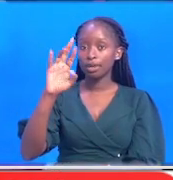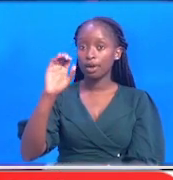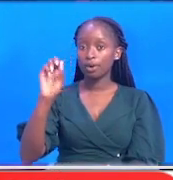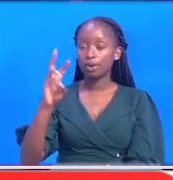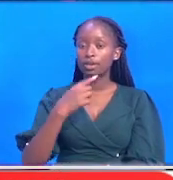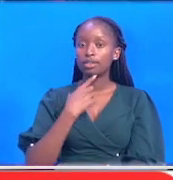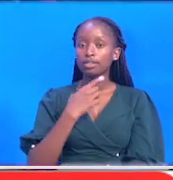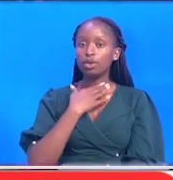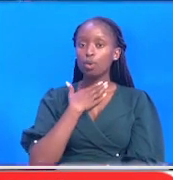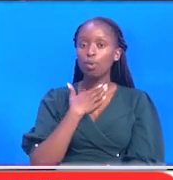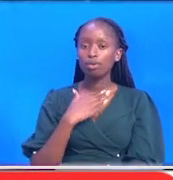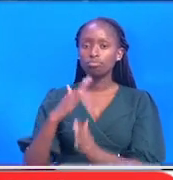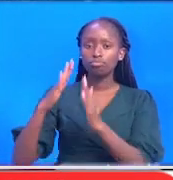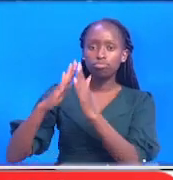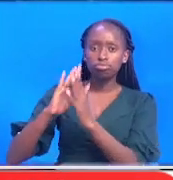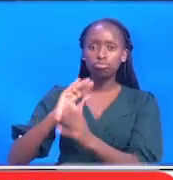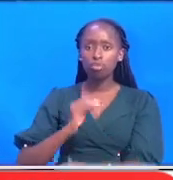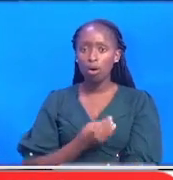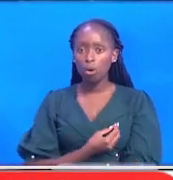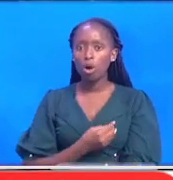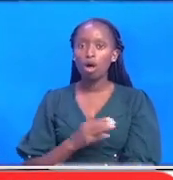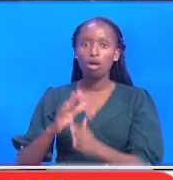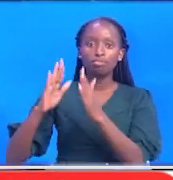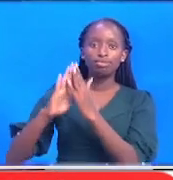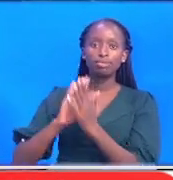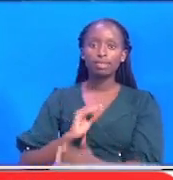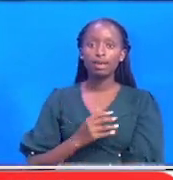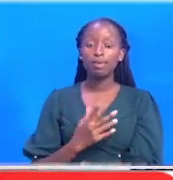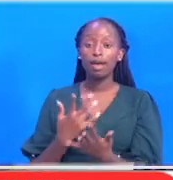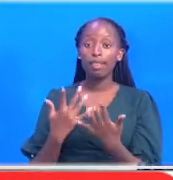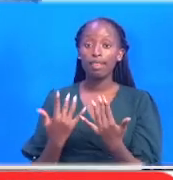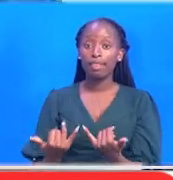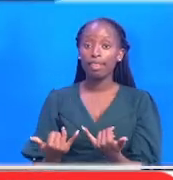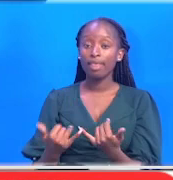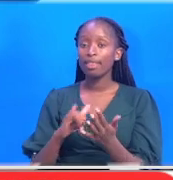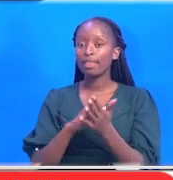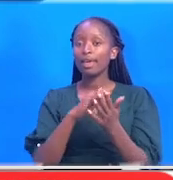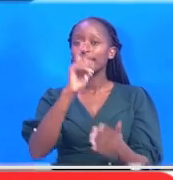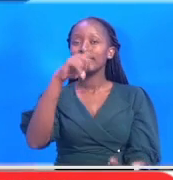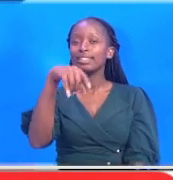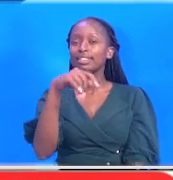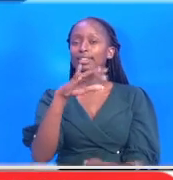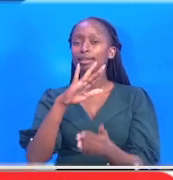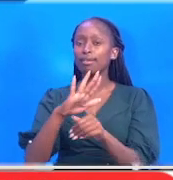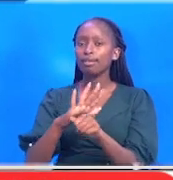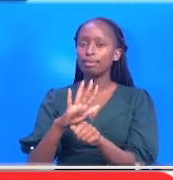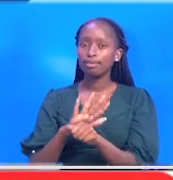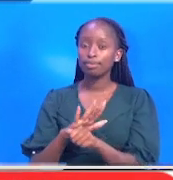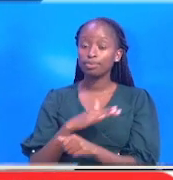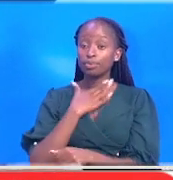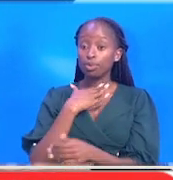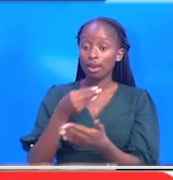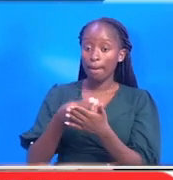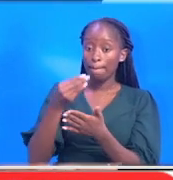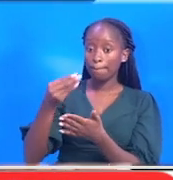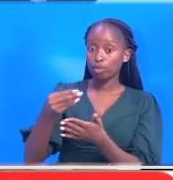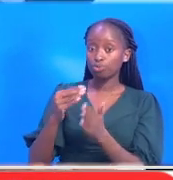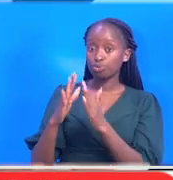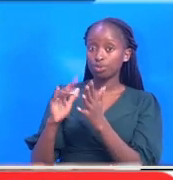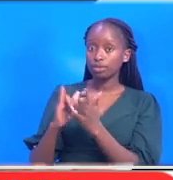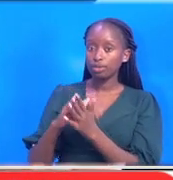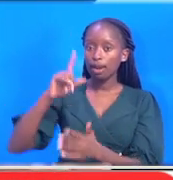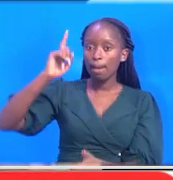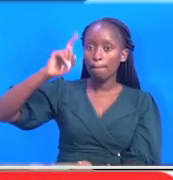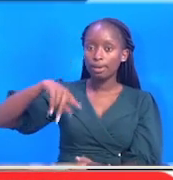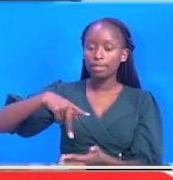Nyumba yetu ama namna gani? Na hiyo nyumba tunaihitaji zaidi. Nataka kununua hii nyumba. Lazima kwanza you can